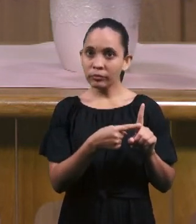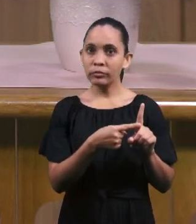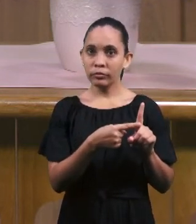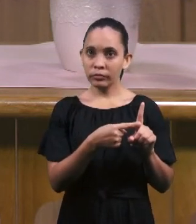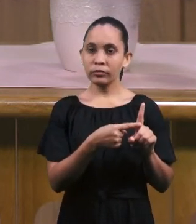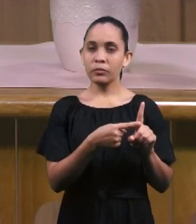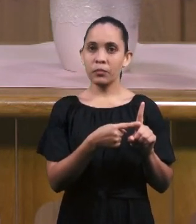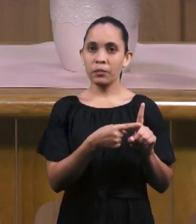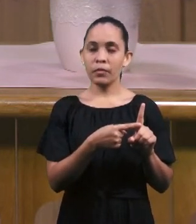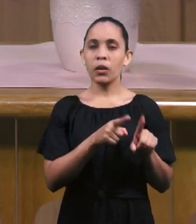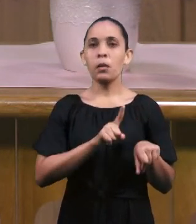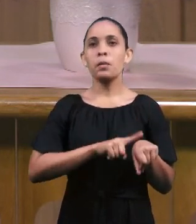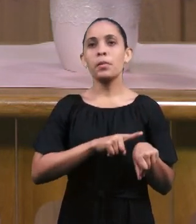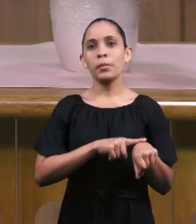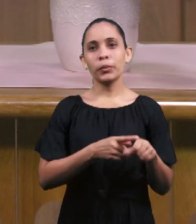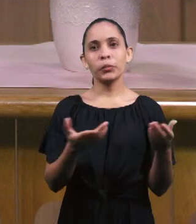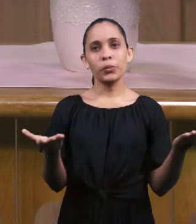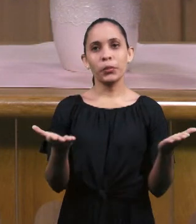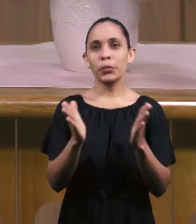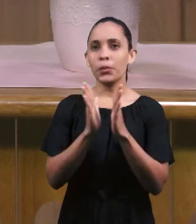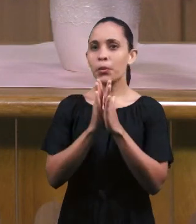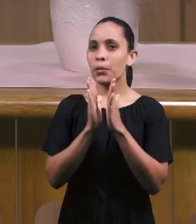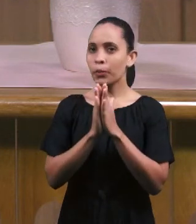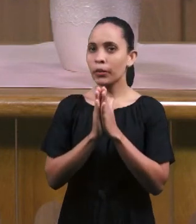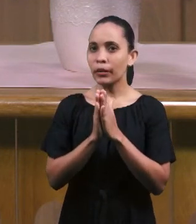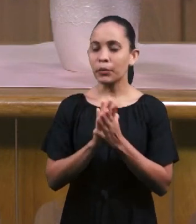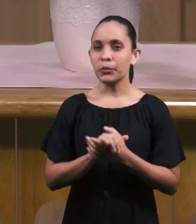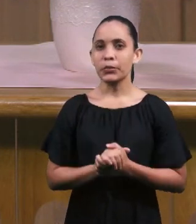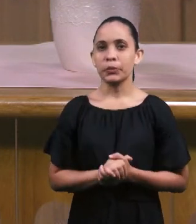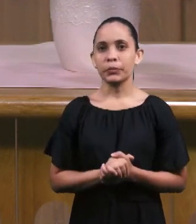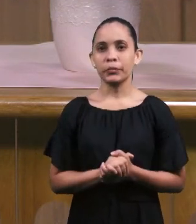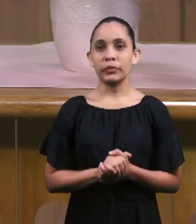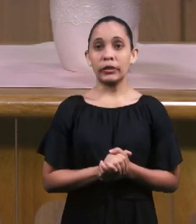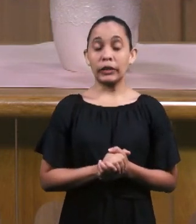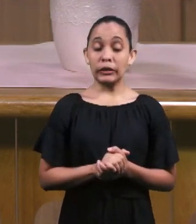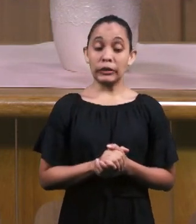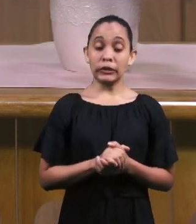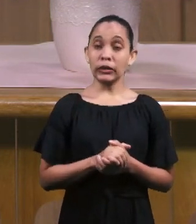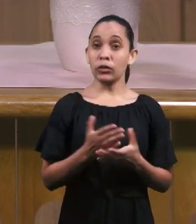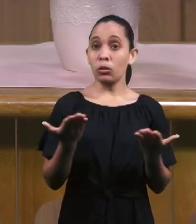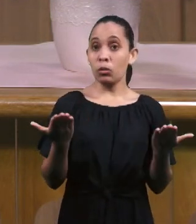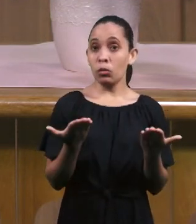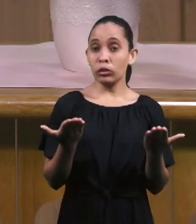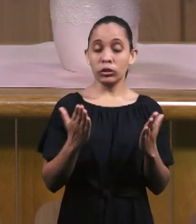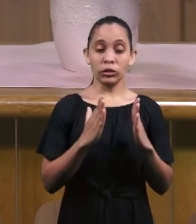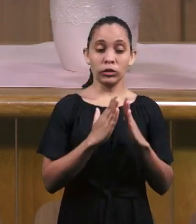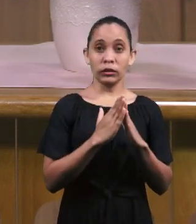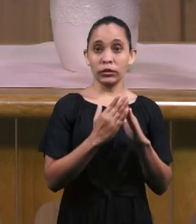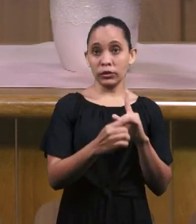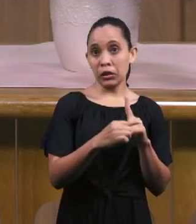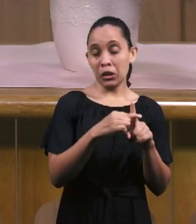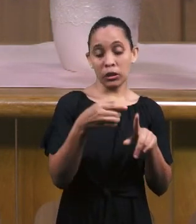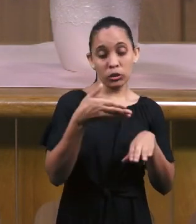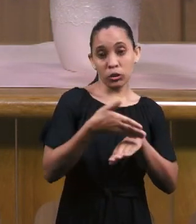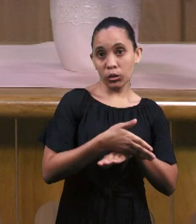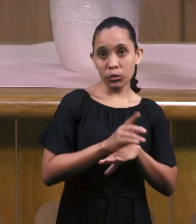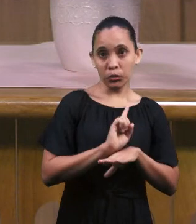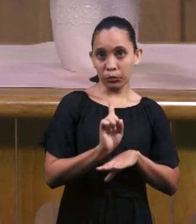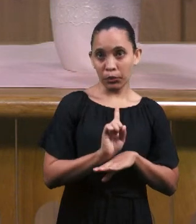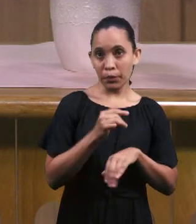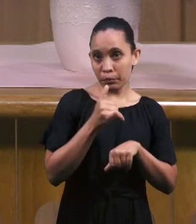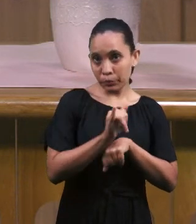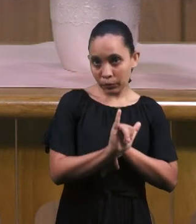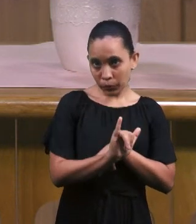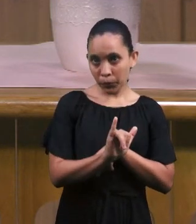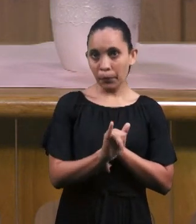dans la phase de grossesse. C'est au moment où nous prions pour ces frères qui éventuellement ne sont pas dans les églises, afin qu'ils